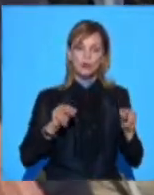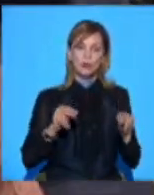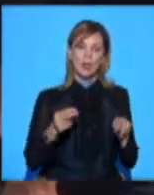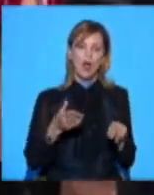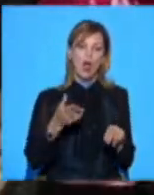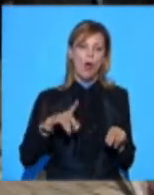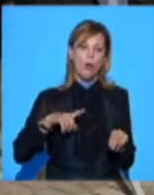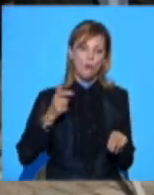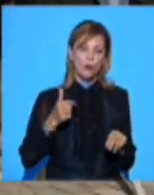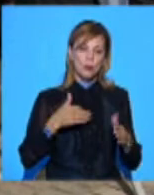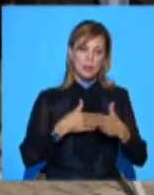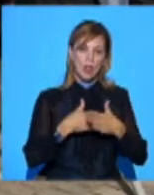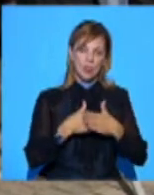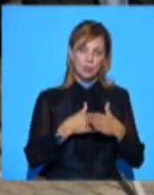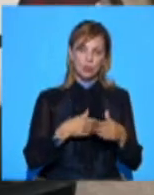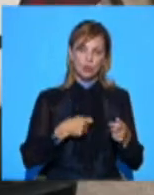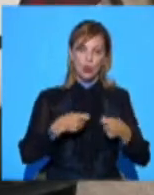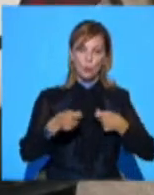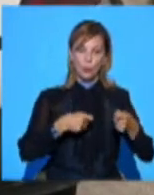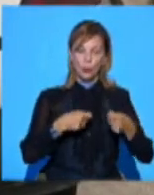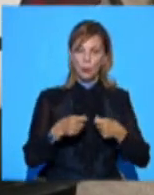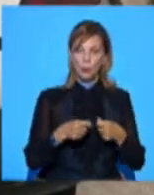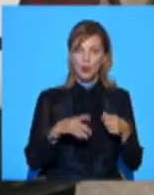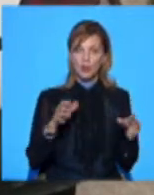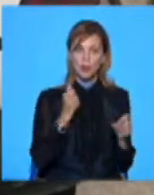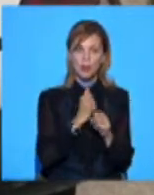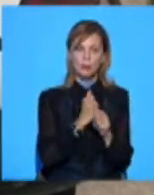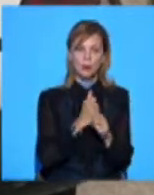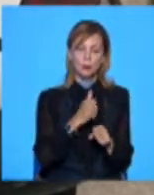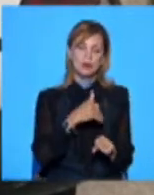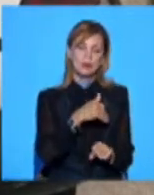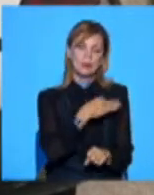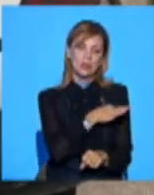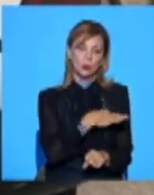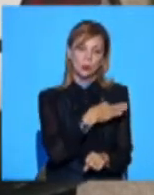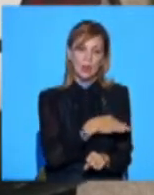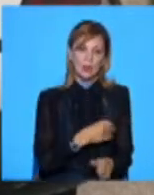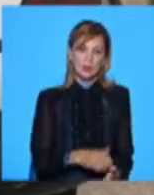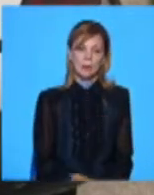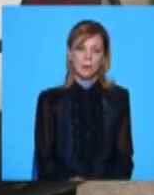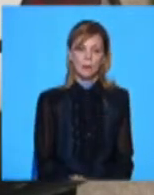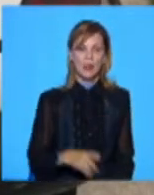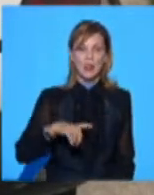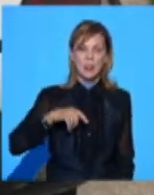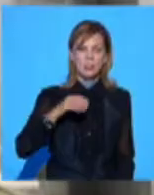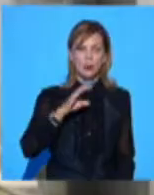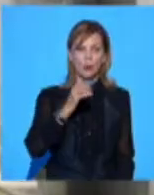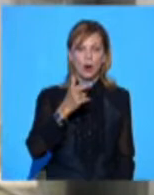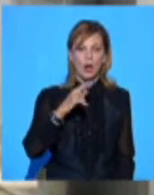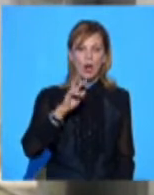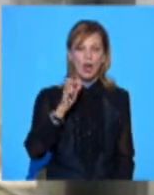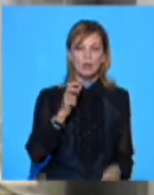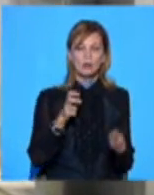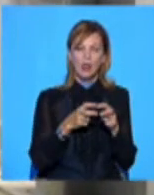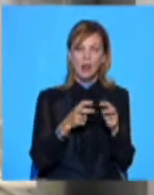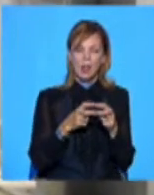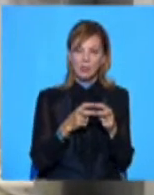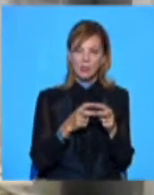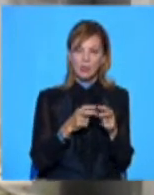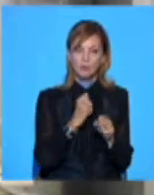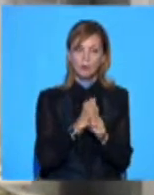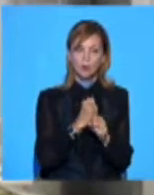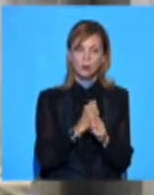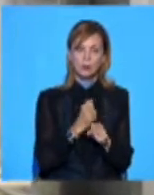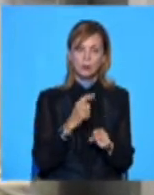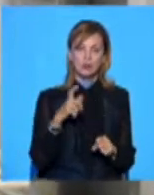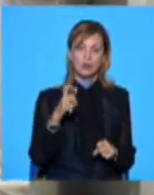ei în mijlocul studenților și au promovat realizările elevilor lor. Un cart electric, tot o machetă de autovehicul electric, făcută tot de